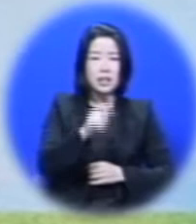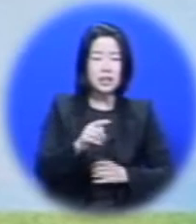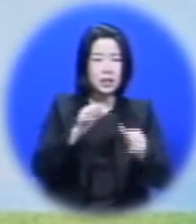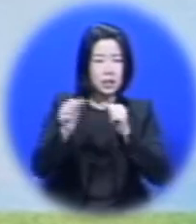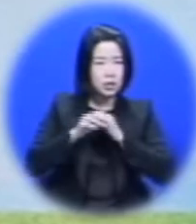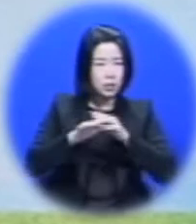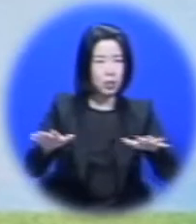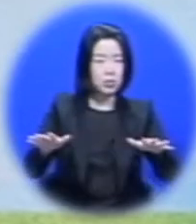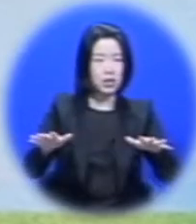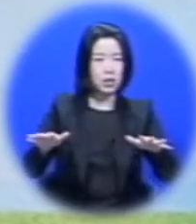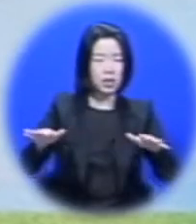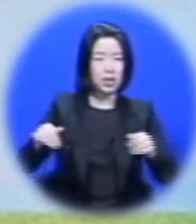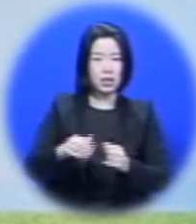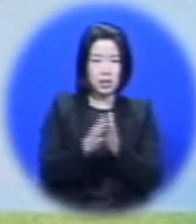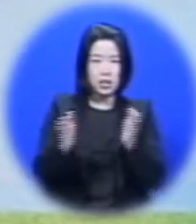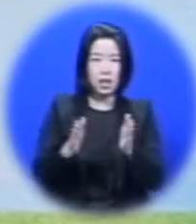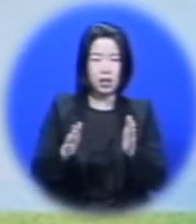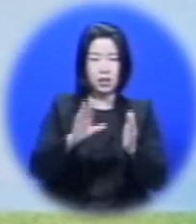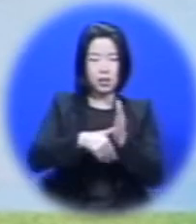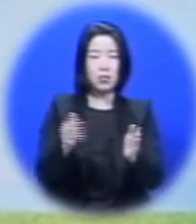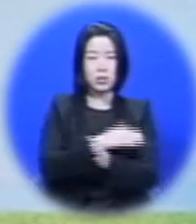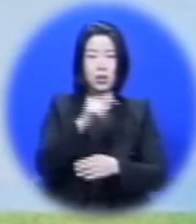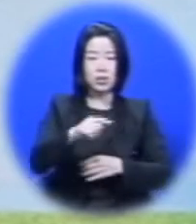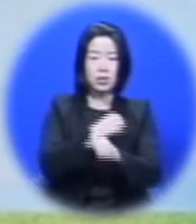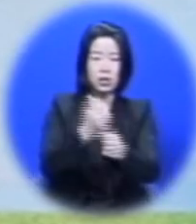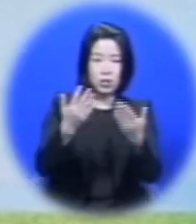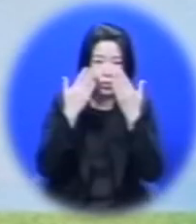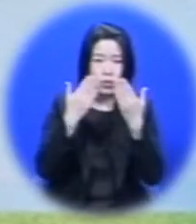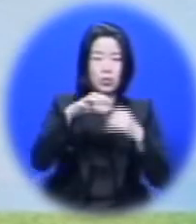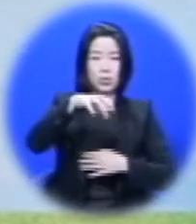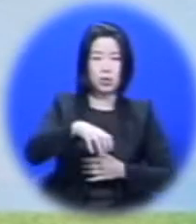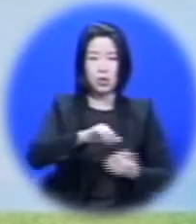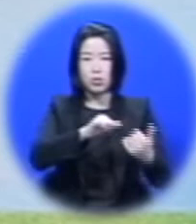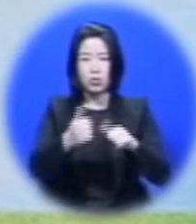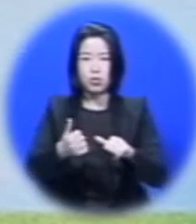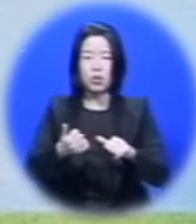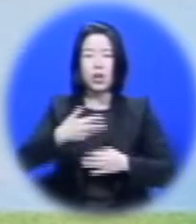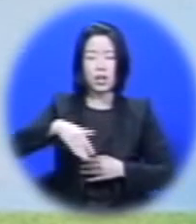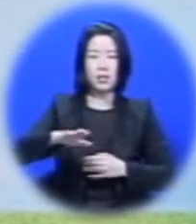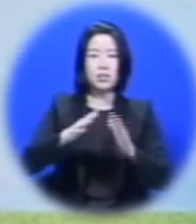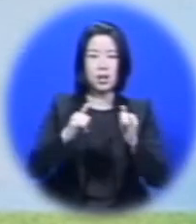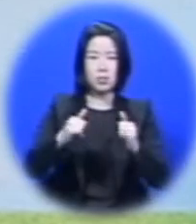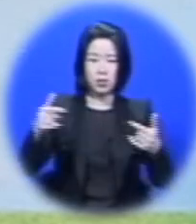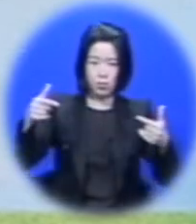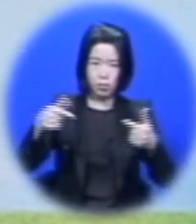소문이 돌면서부터 무슨 일이 벌어졌는가? 그 수용소에 죽어나가는 사람의 숫자가 급격히 줄어든